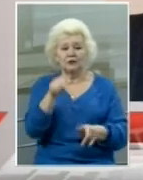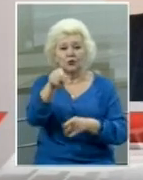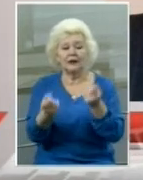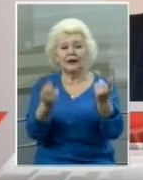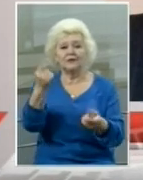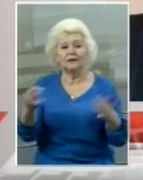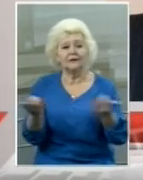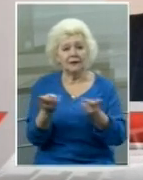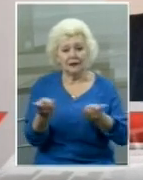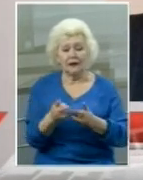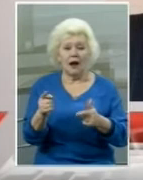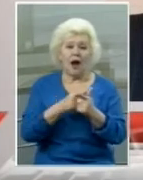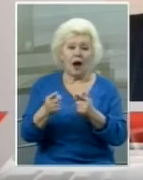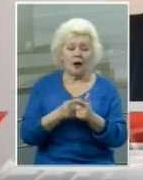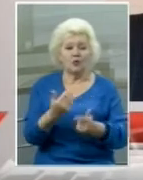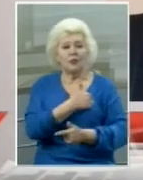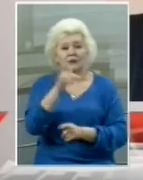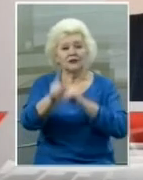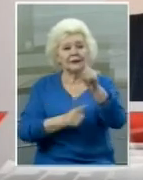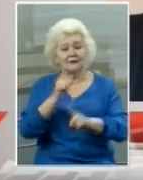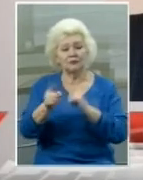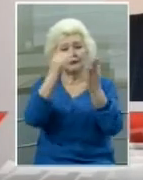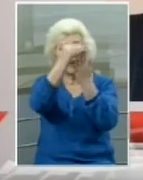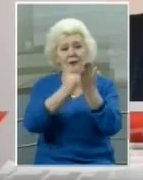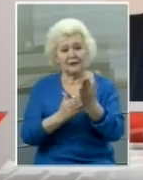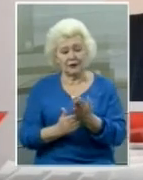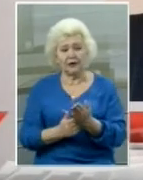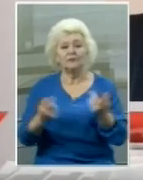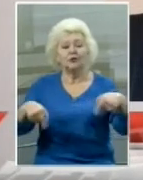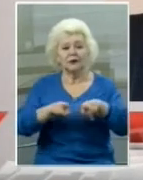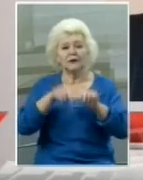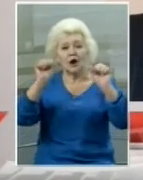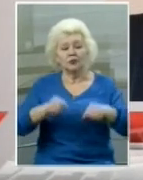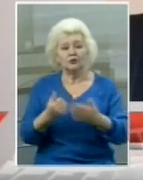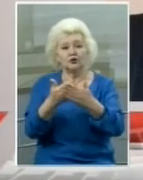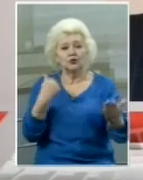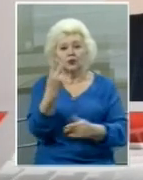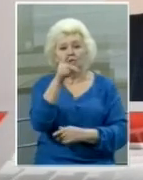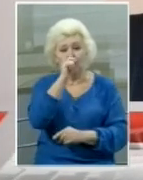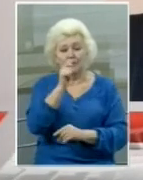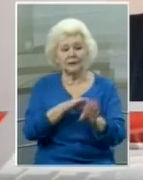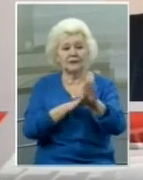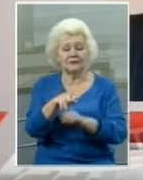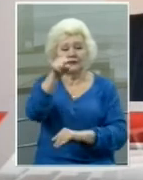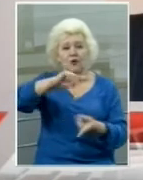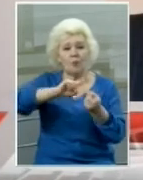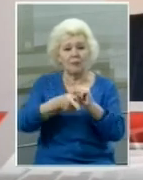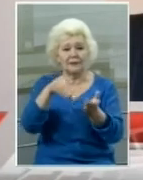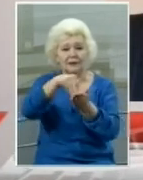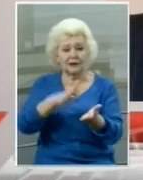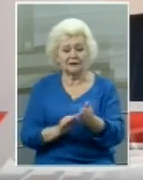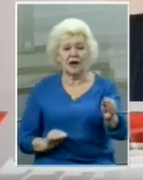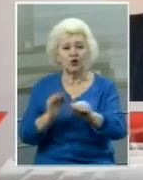виникла необхідність або бажання змінити перелік предметів. Вони також можуть до 2 квітня ще здійснювати цю перереєстрацію